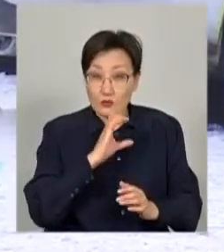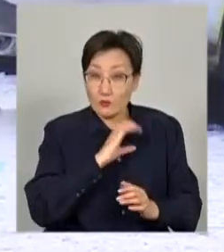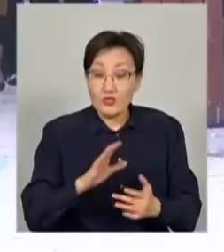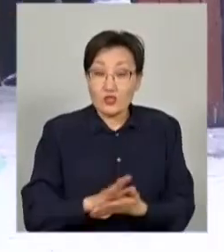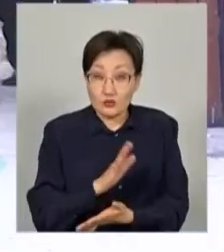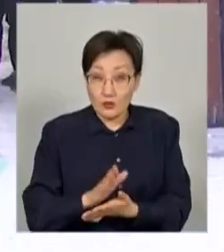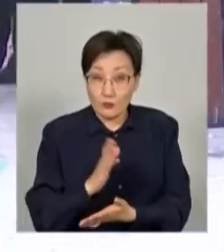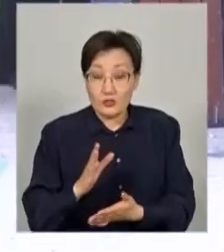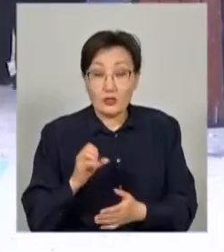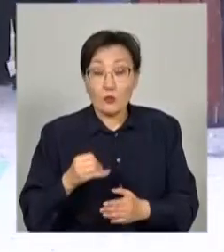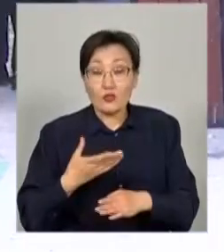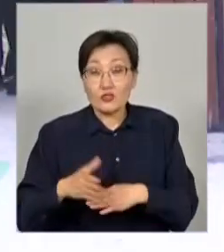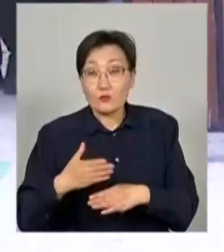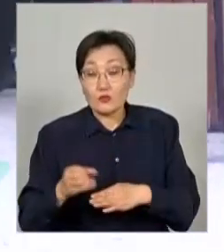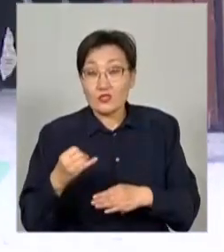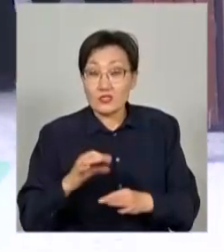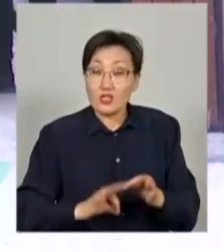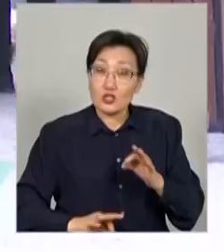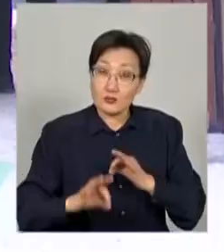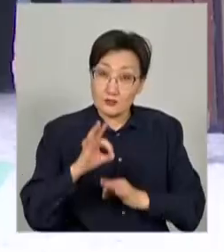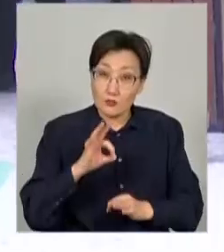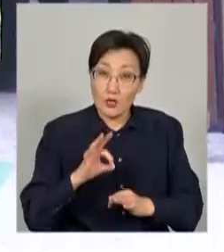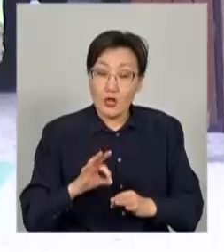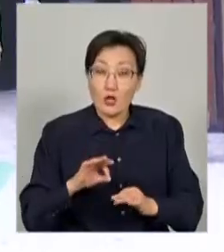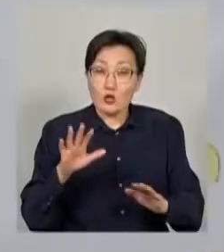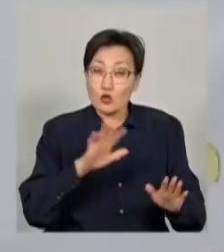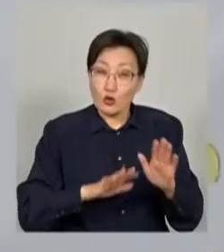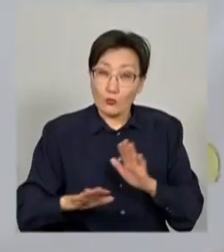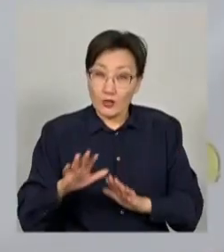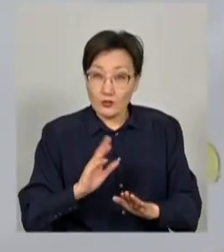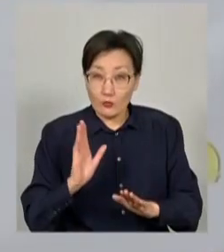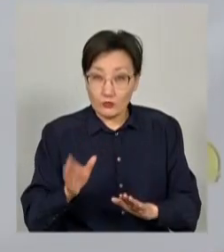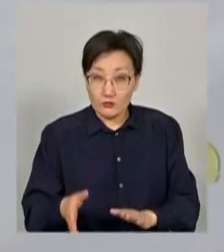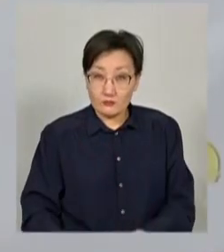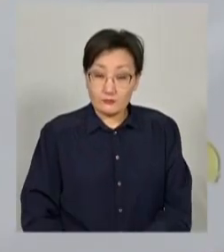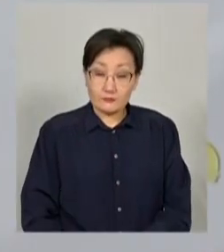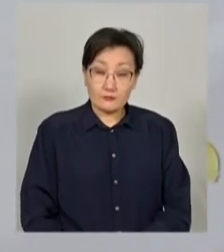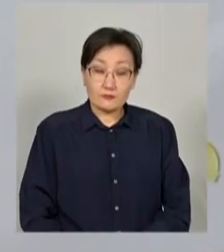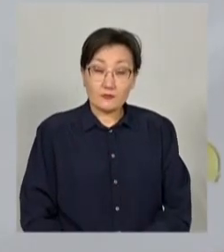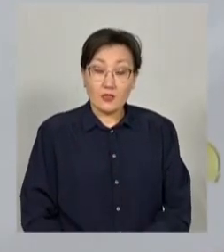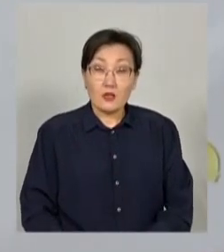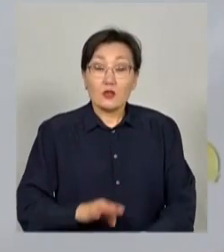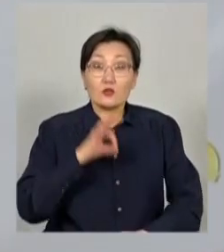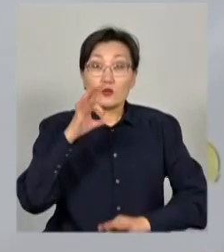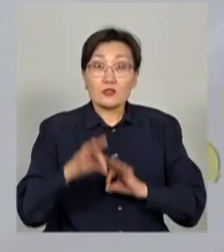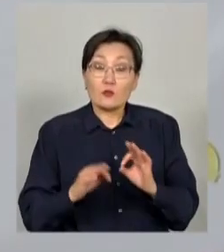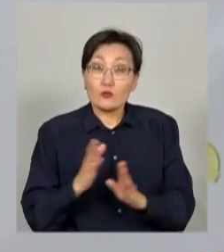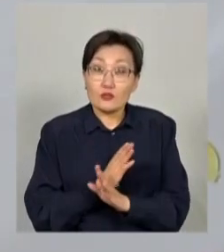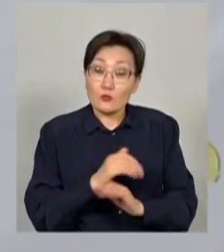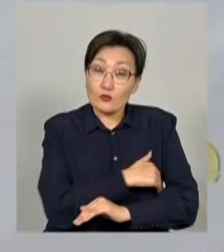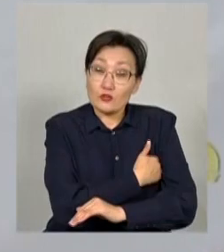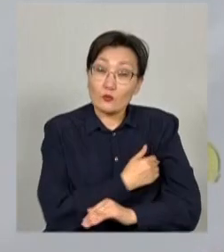көктайғақ болады, ал оңтүстігі мен оңтүстік шығысында тұман күтілуде. Атлантический циклон. Батыста ауа температурасы